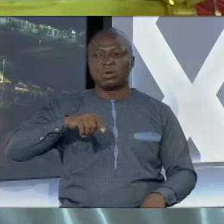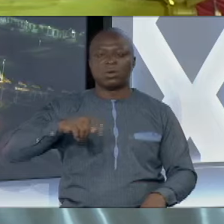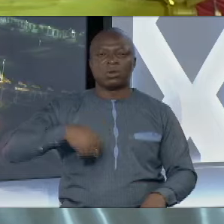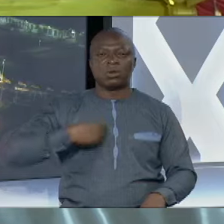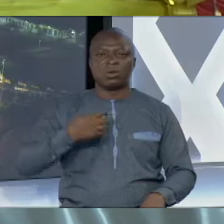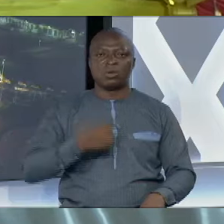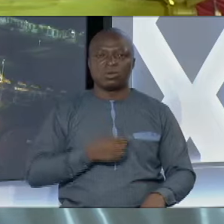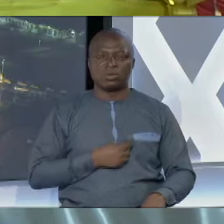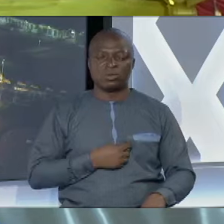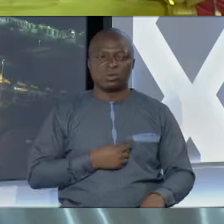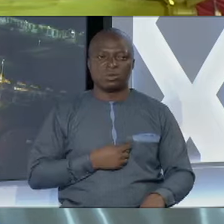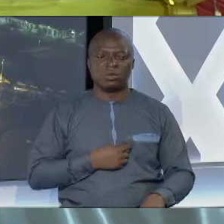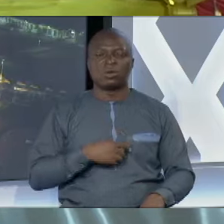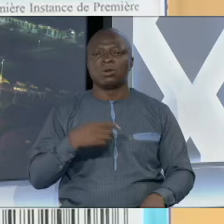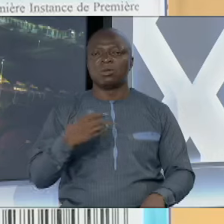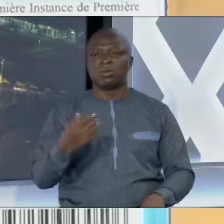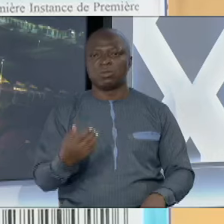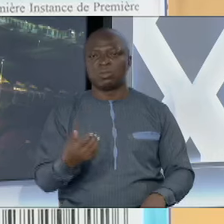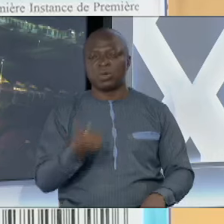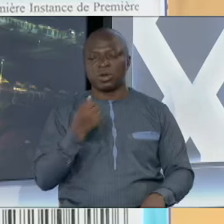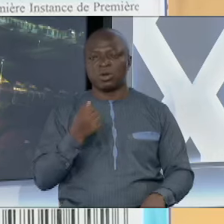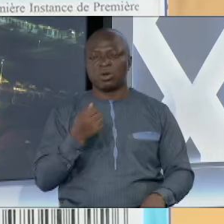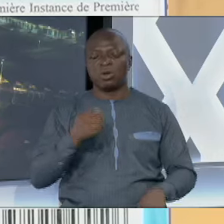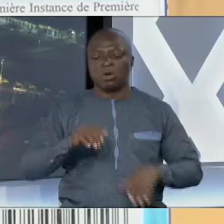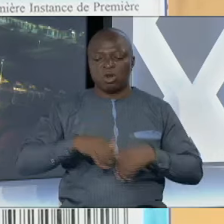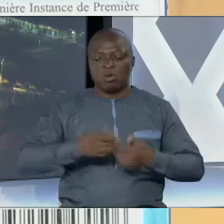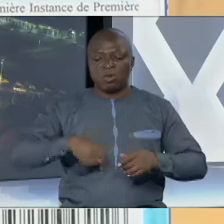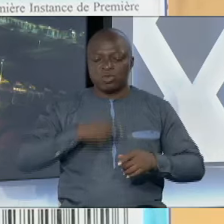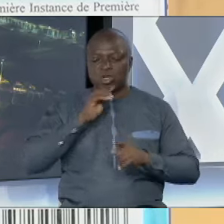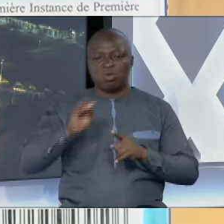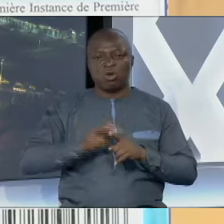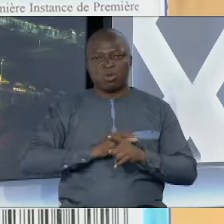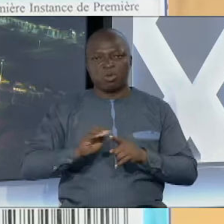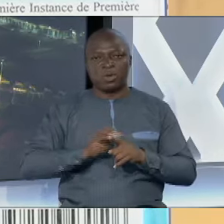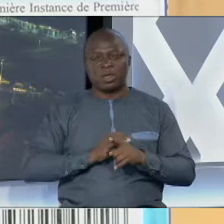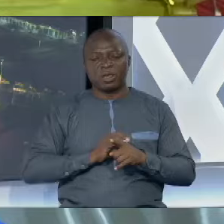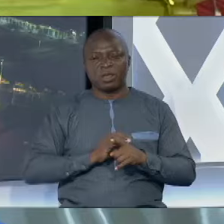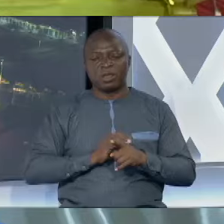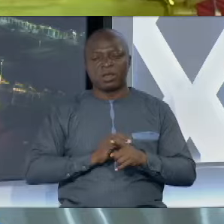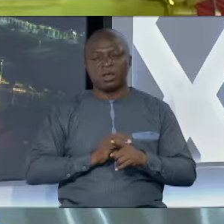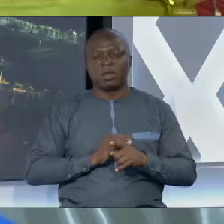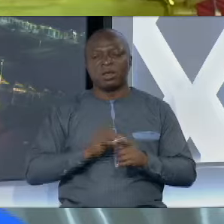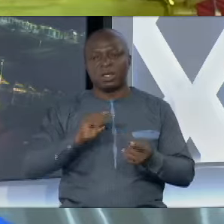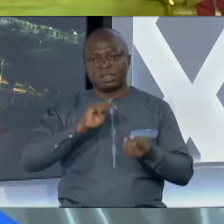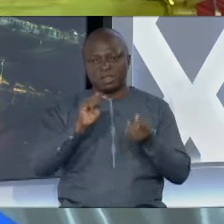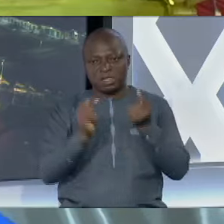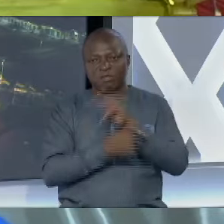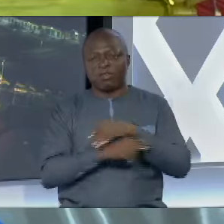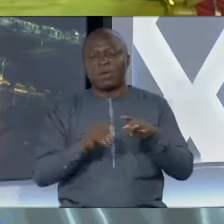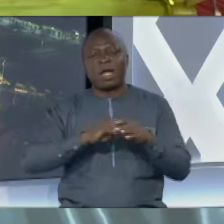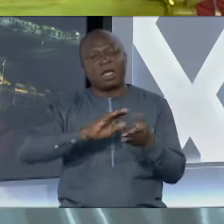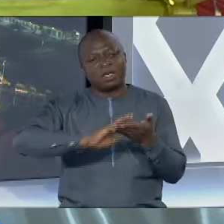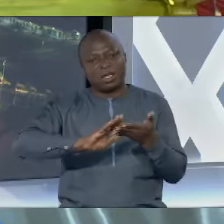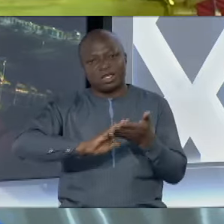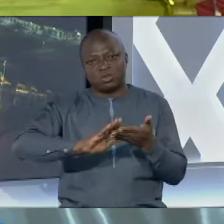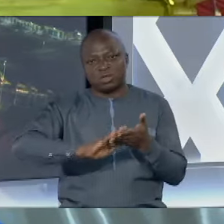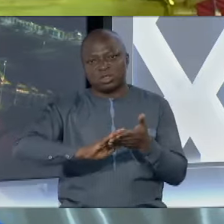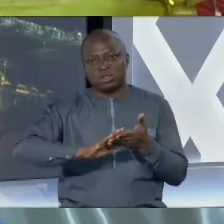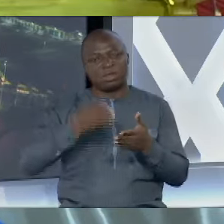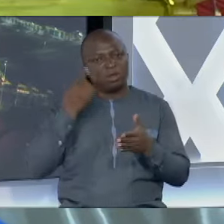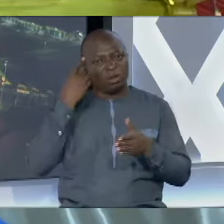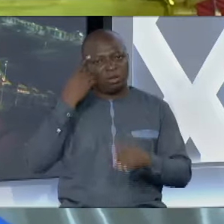nous prenons comment nous sommes occupés, les transformer en excuses pour